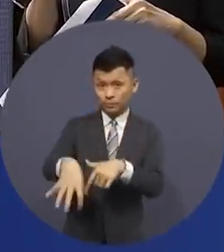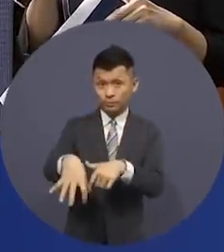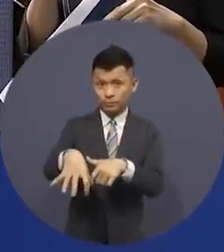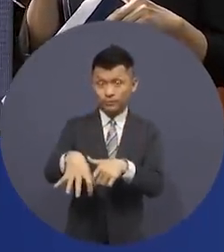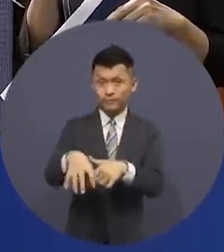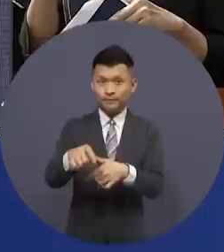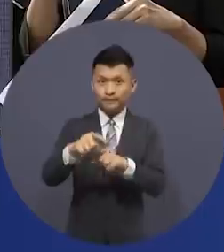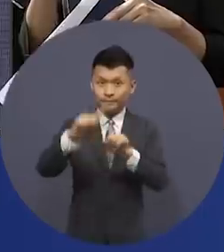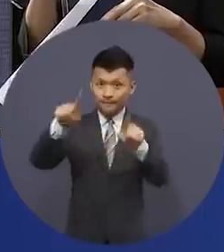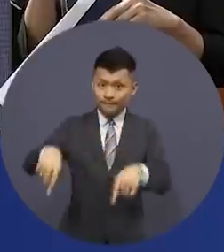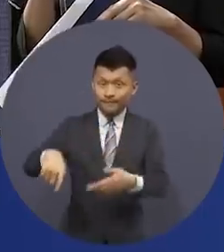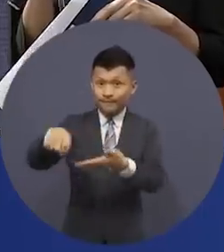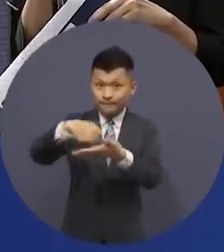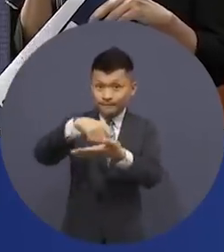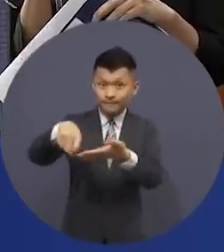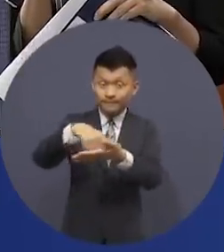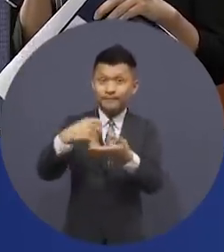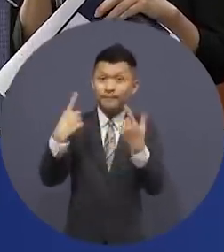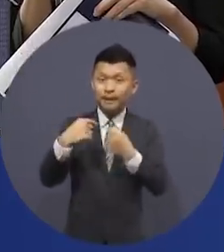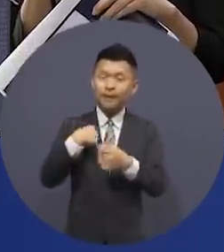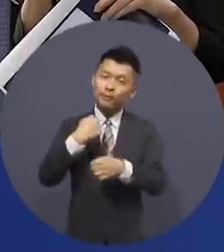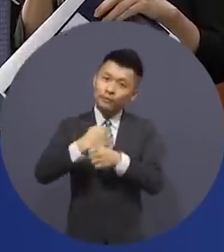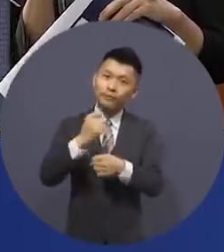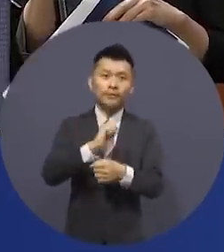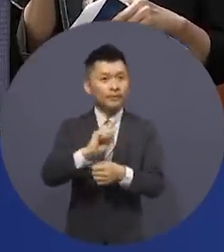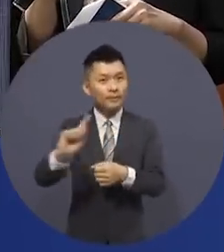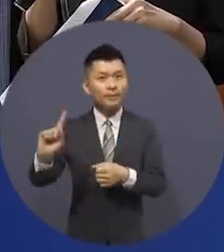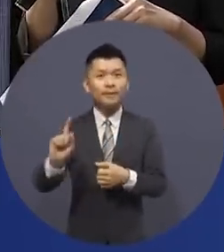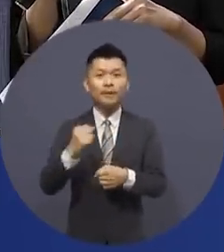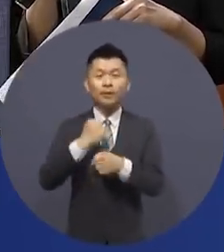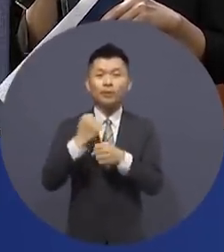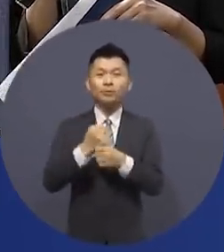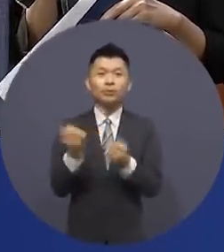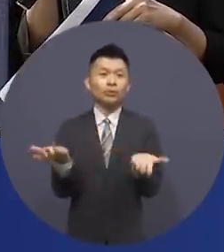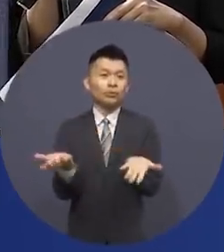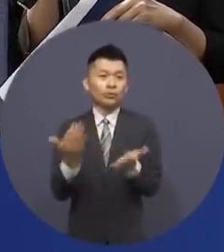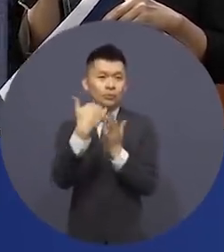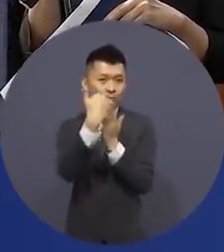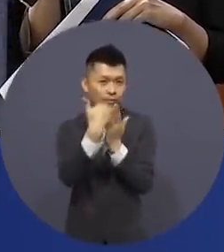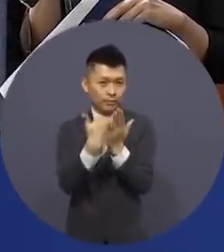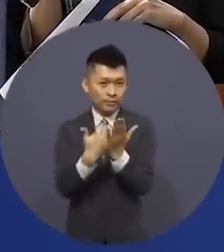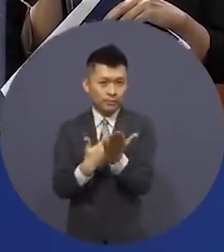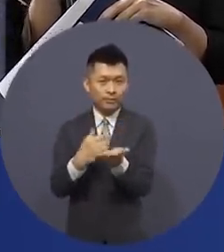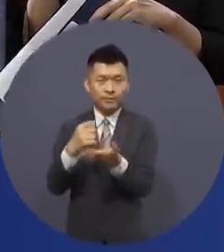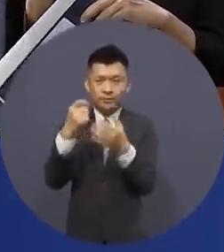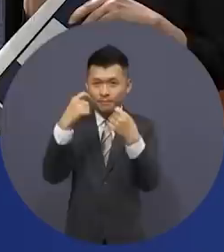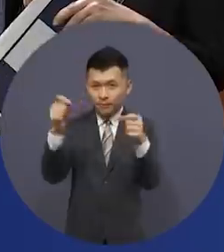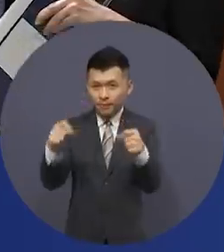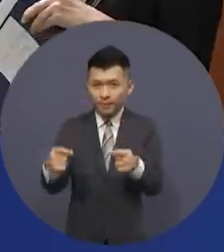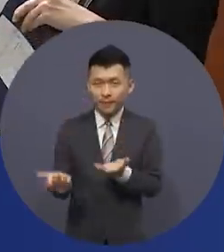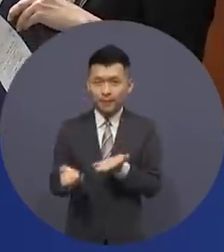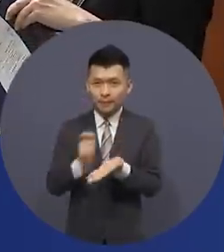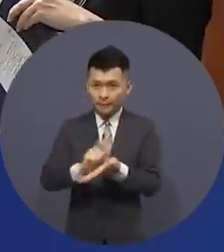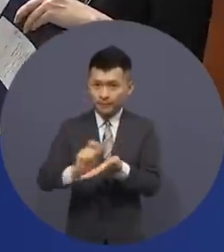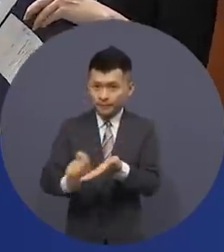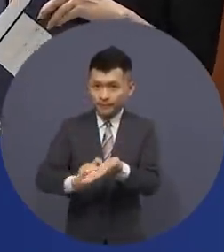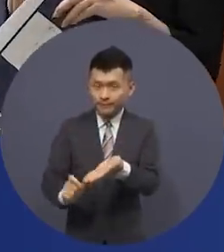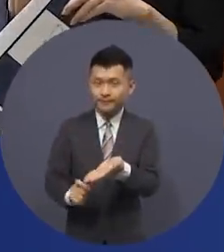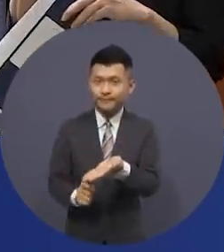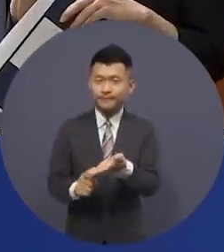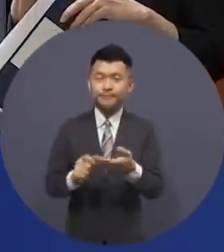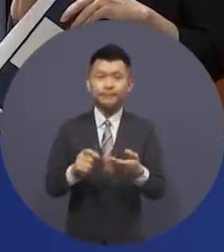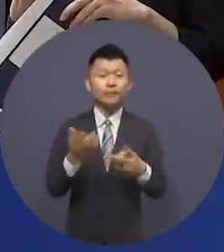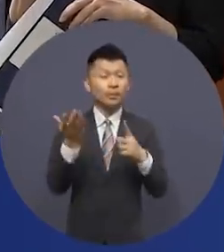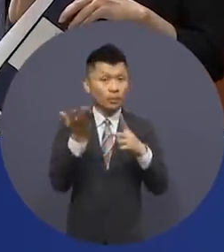的一个你原来做的事情的一个工作事项的一个简要的一个摘述，那或者